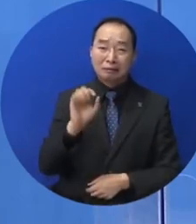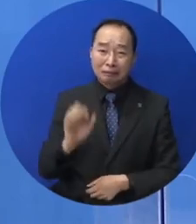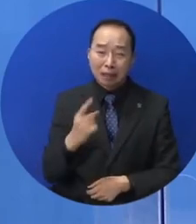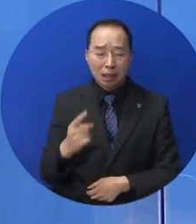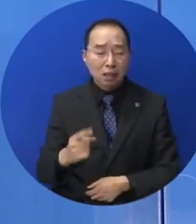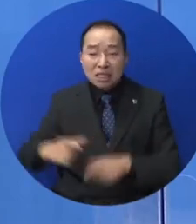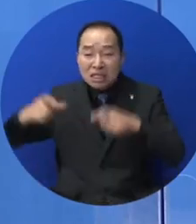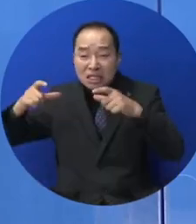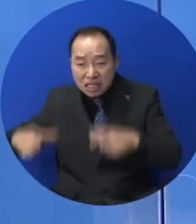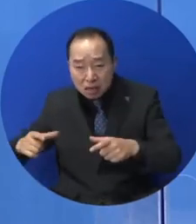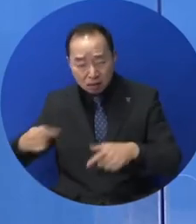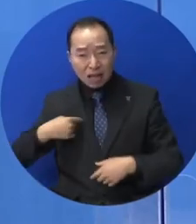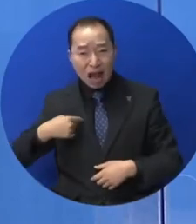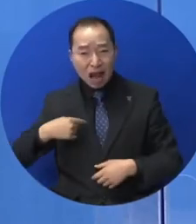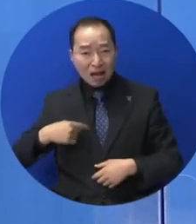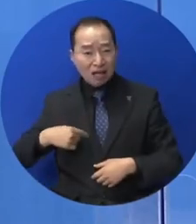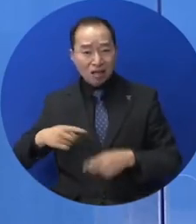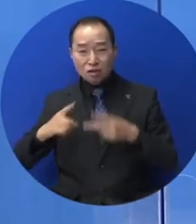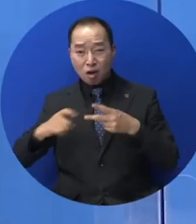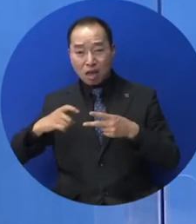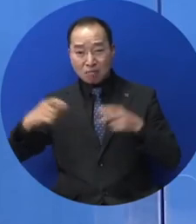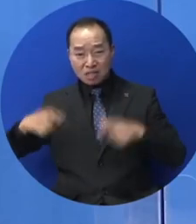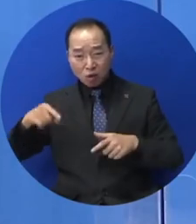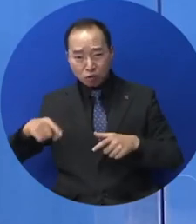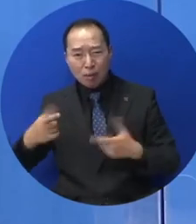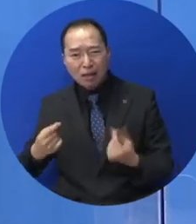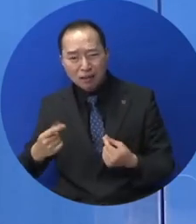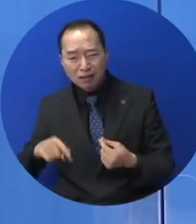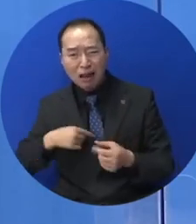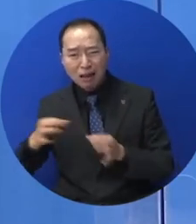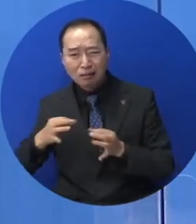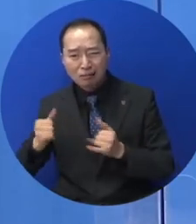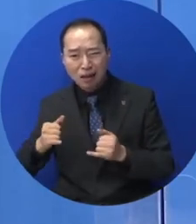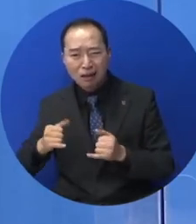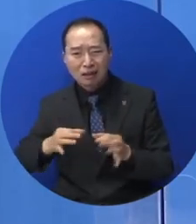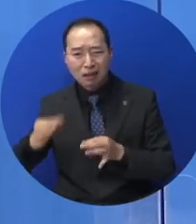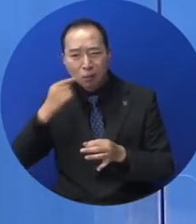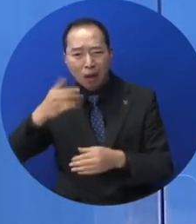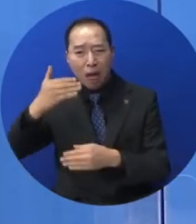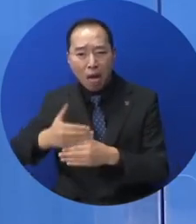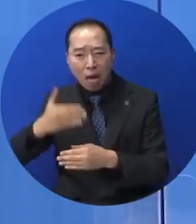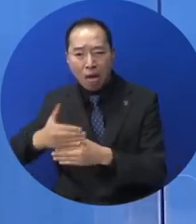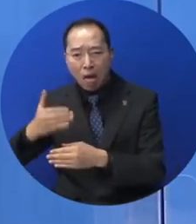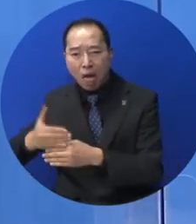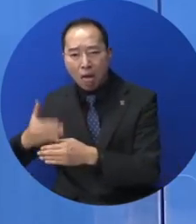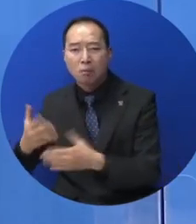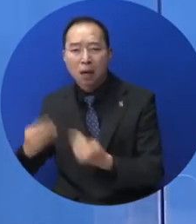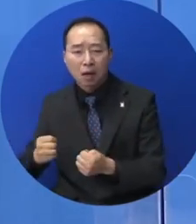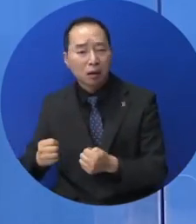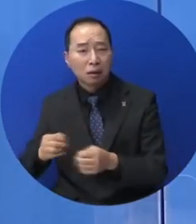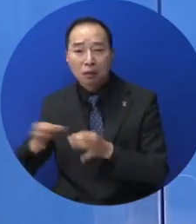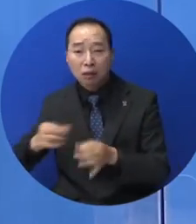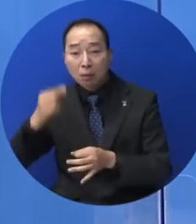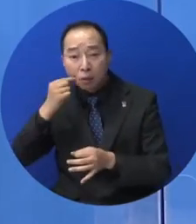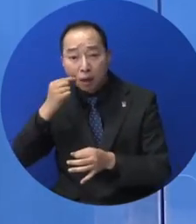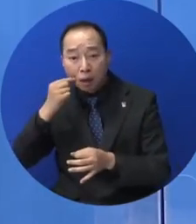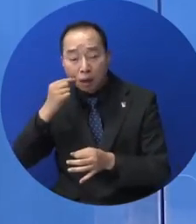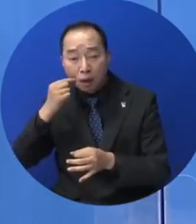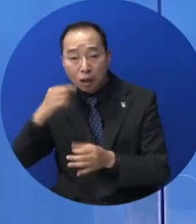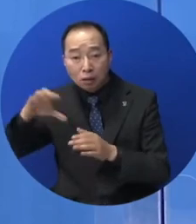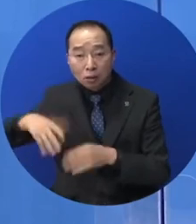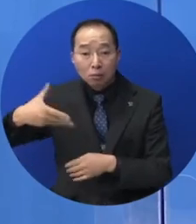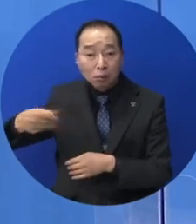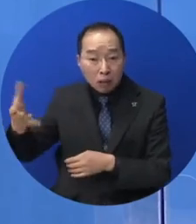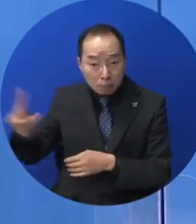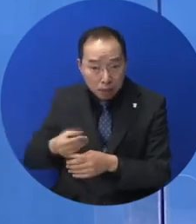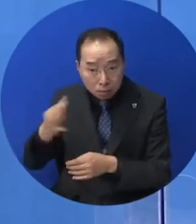저희 지역구에도 마찬가지죠. 여러 중소상공인, 특히 자영업자들이 장사를 제대로 못하고, 장사는 못하는데 임대료는 계속 내다 보니